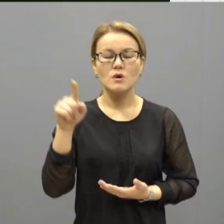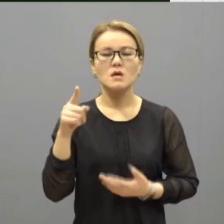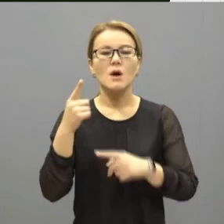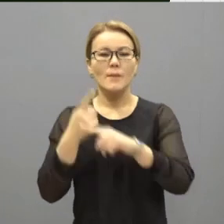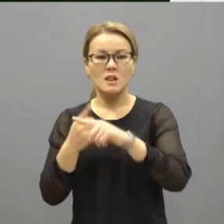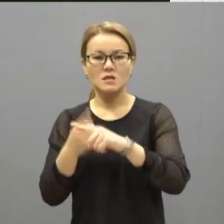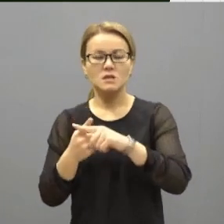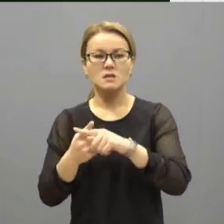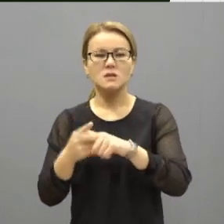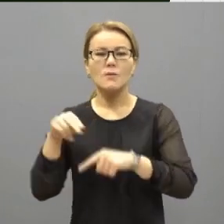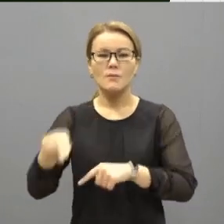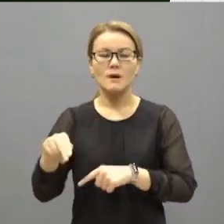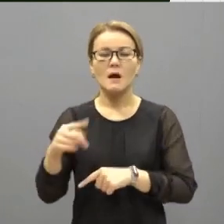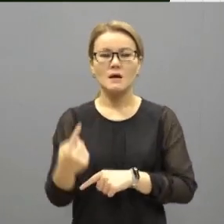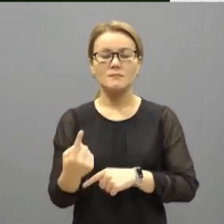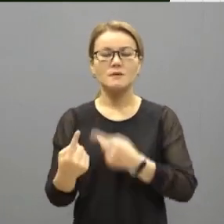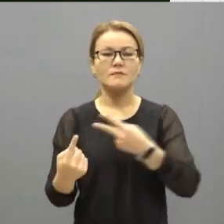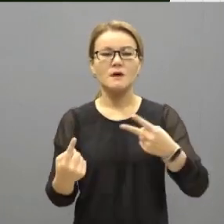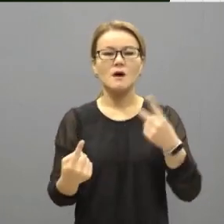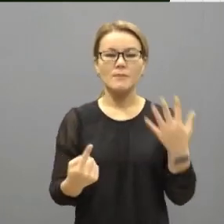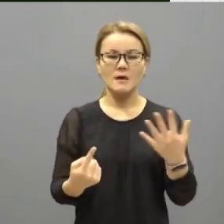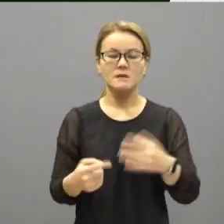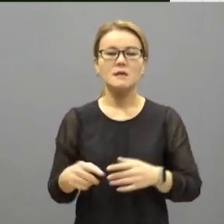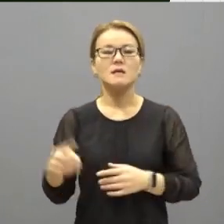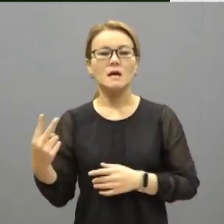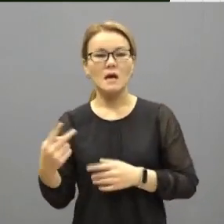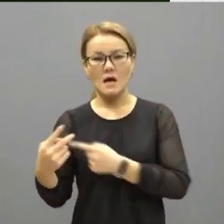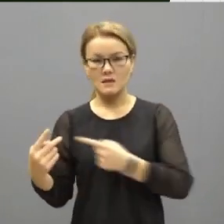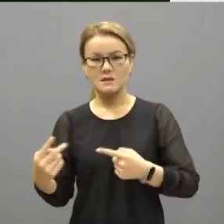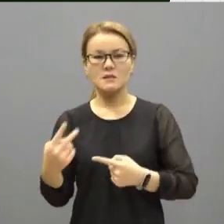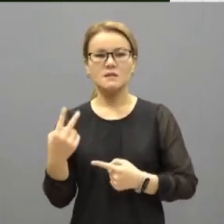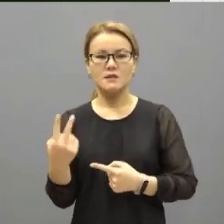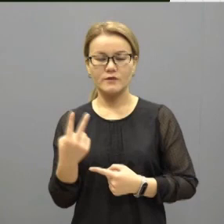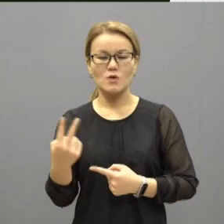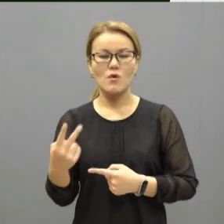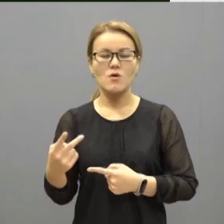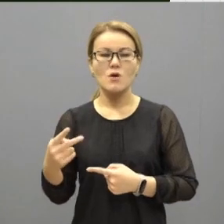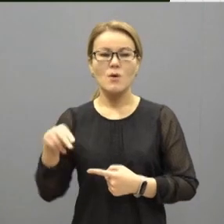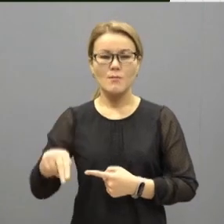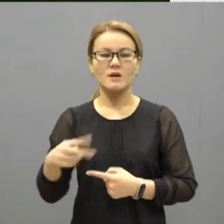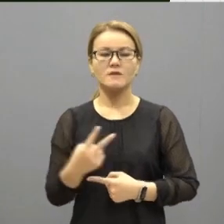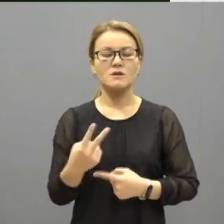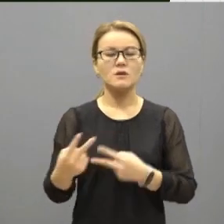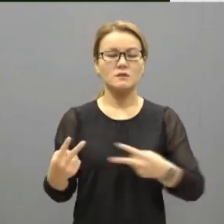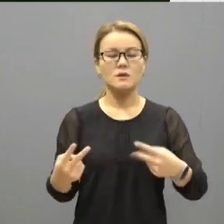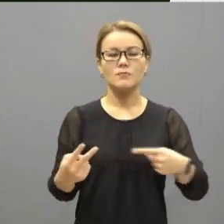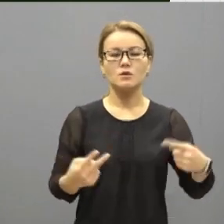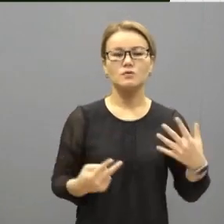Положительный p равно 5 и отрицательный p равно минус 5. Только при двух значениях